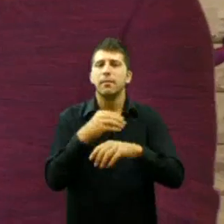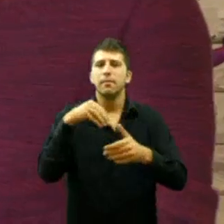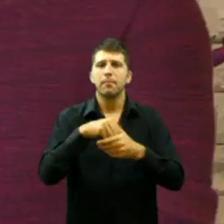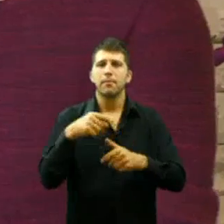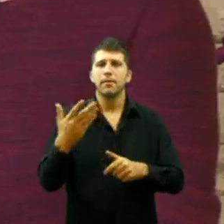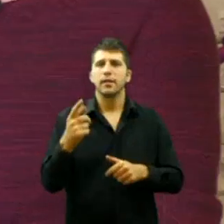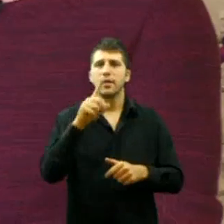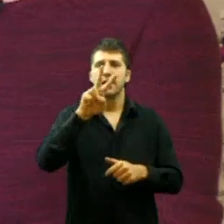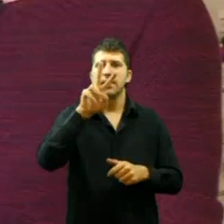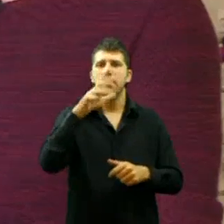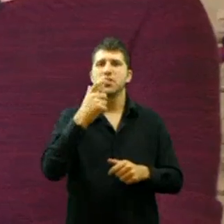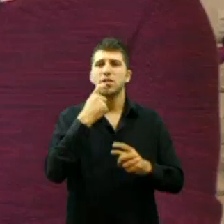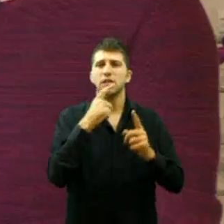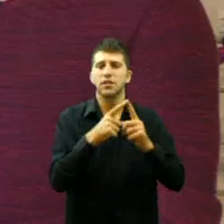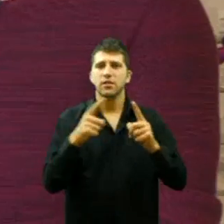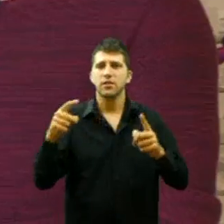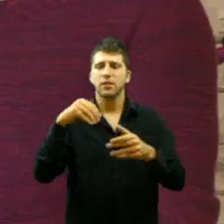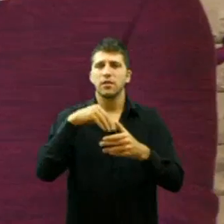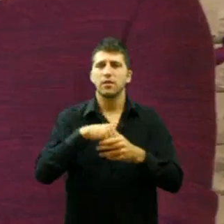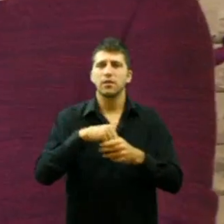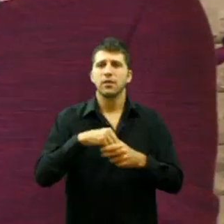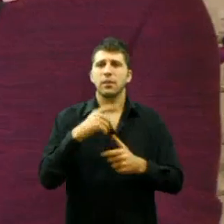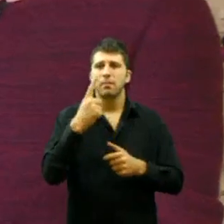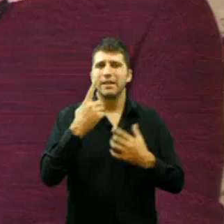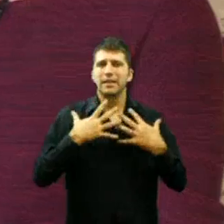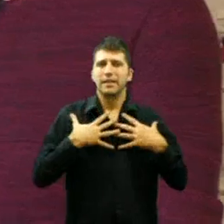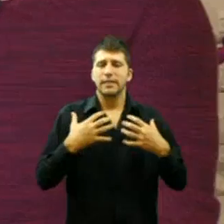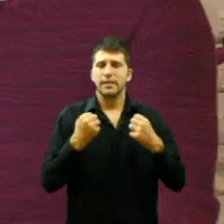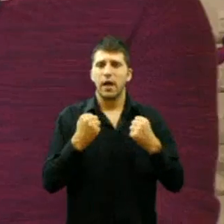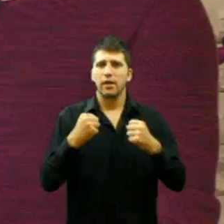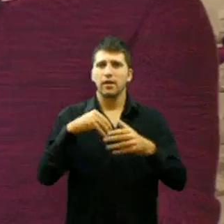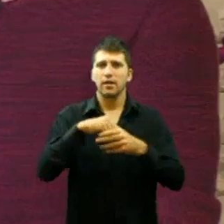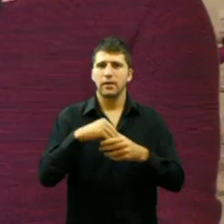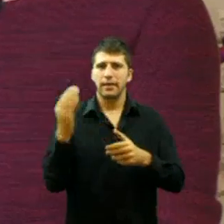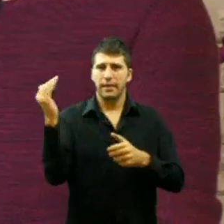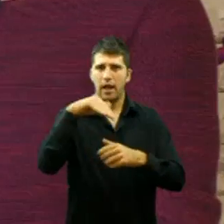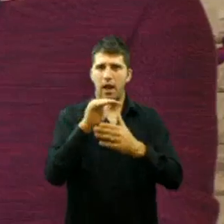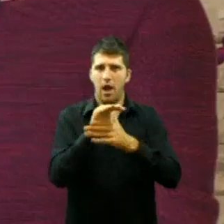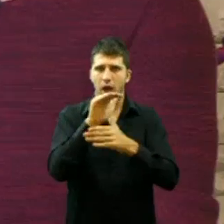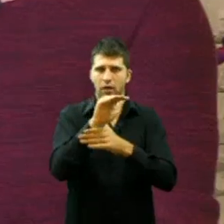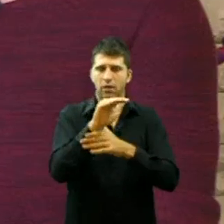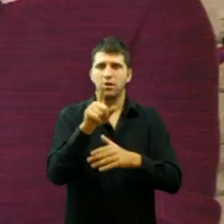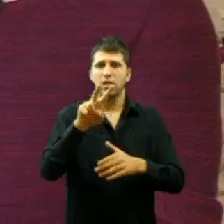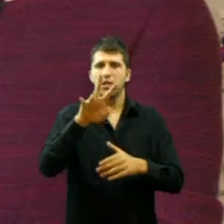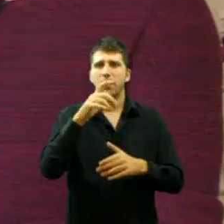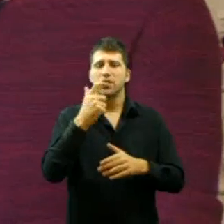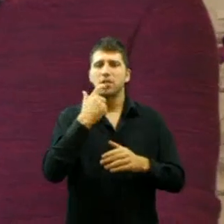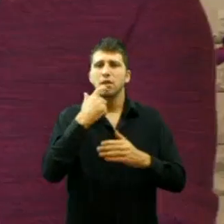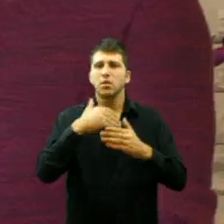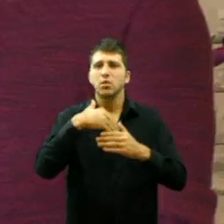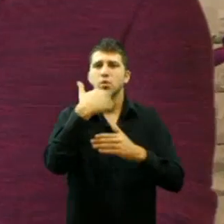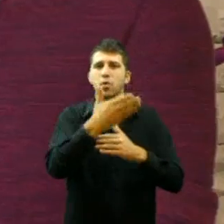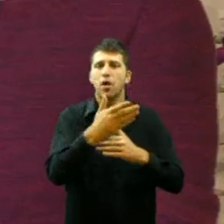bir 25 yaşına kadar bir sağlıklı geldiğiniz hayatta 25 yaşından sonra